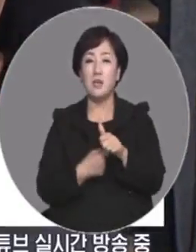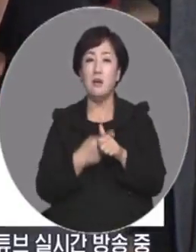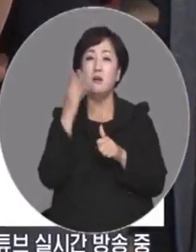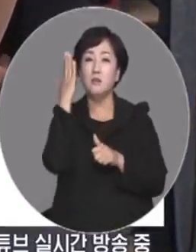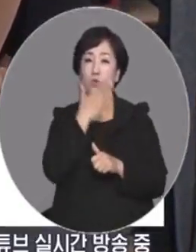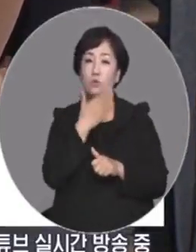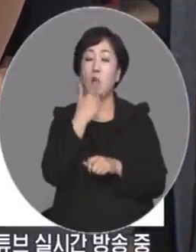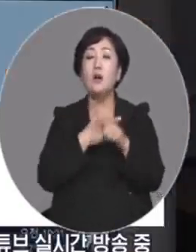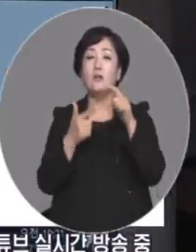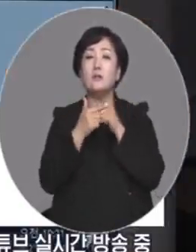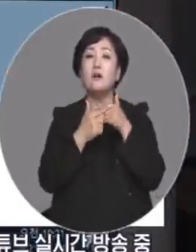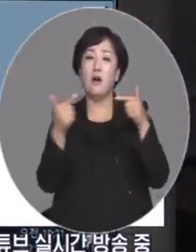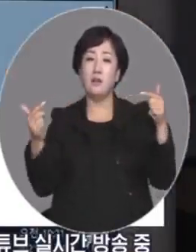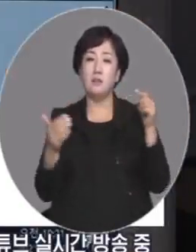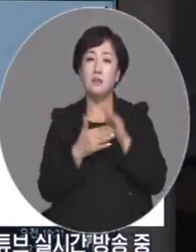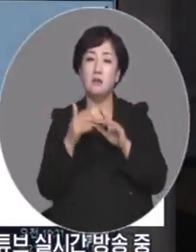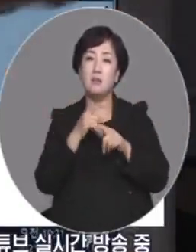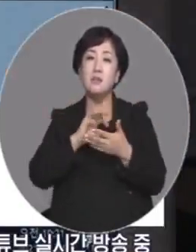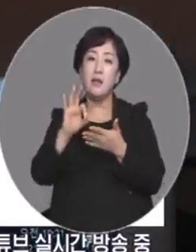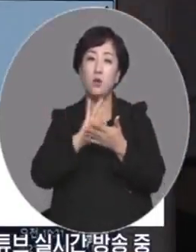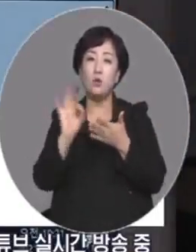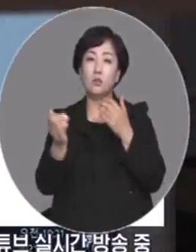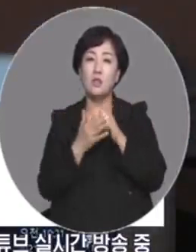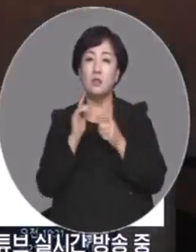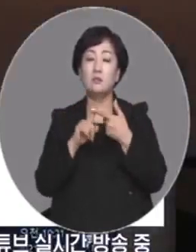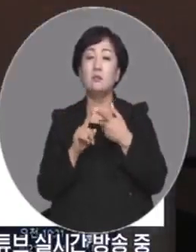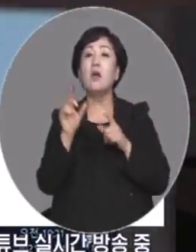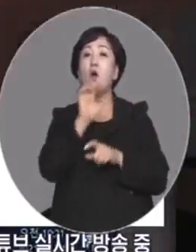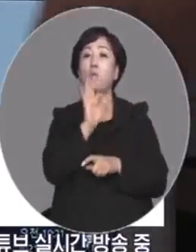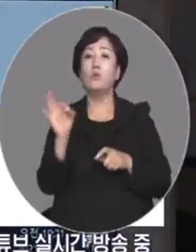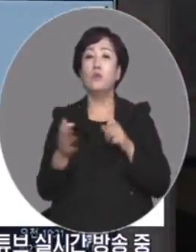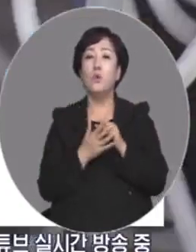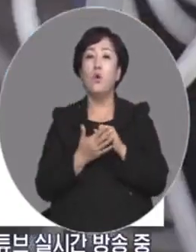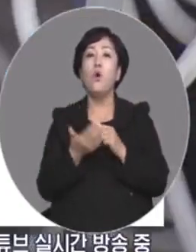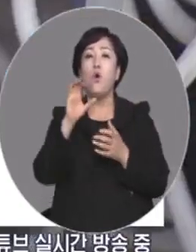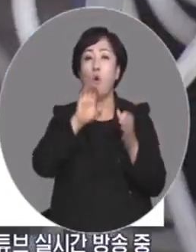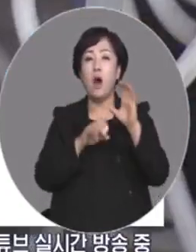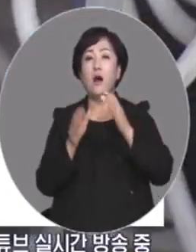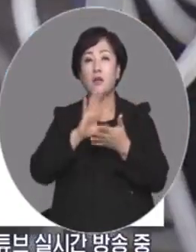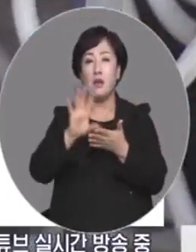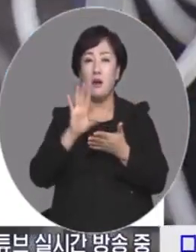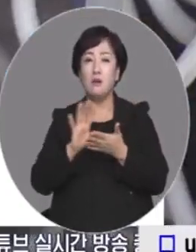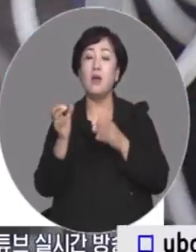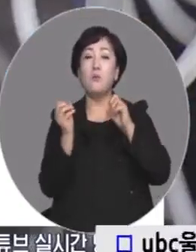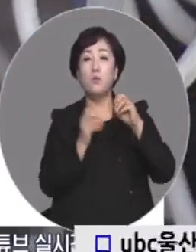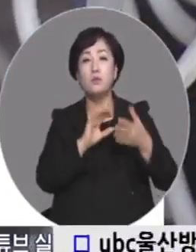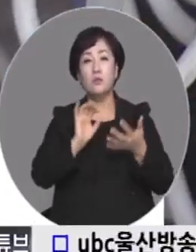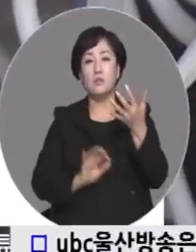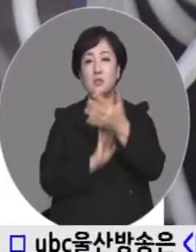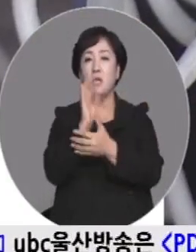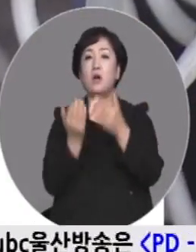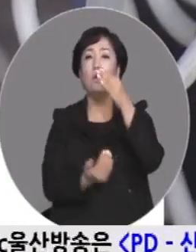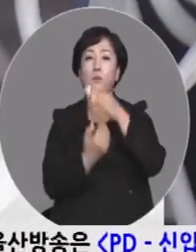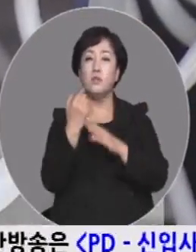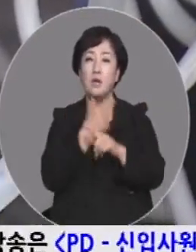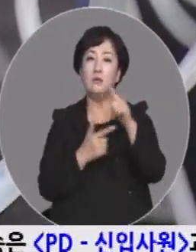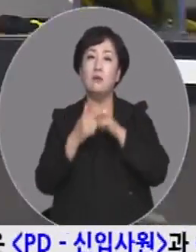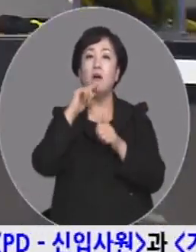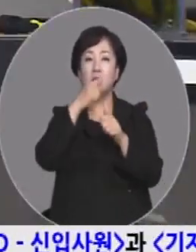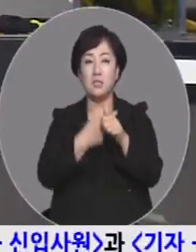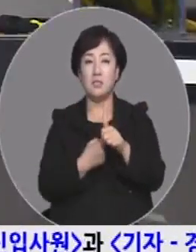살균 중화가 가능해 추가 비용이 드는 중화 설비 설치나 화학약품 투여보다 훨씬 경제적이고